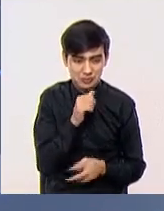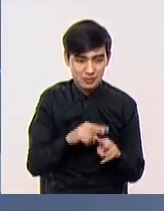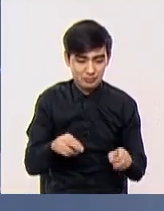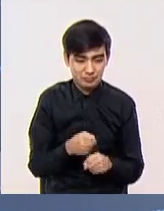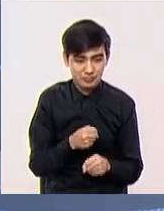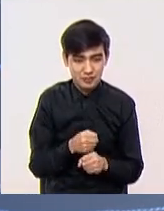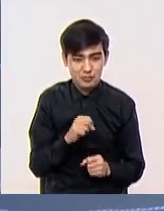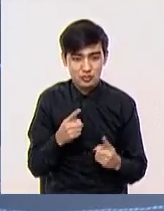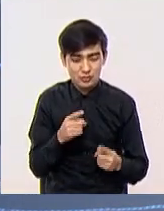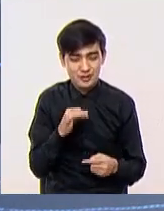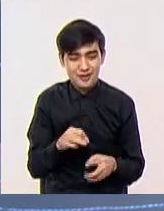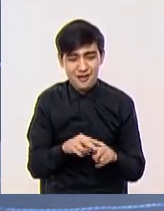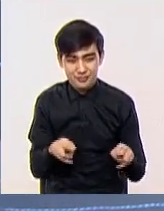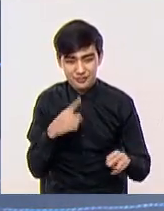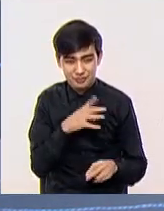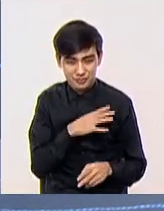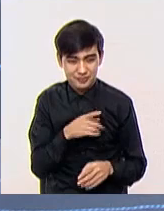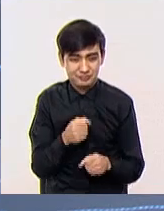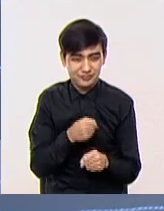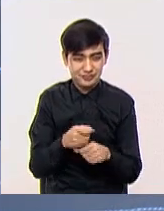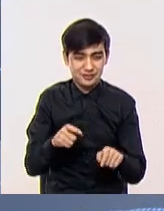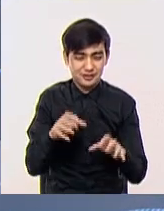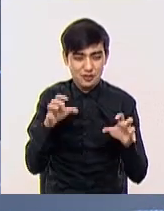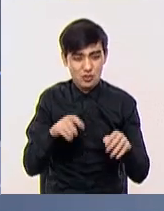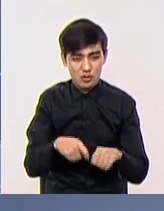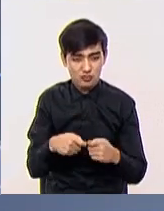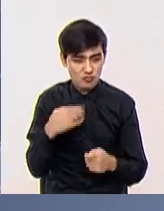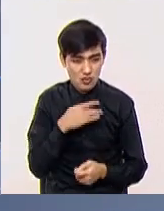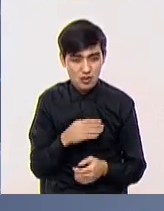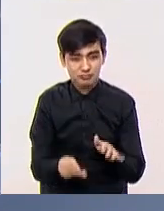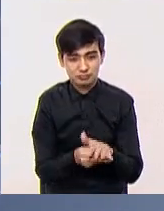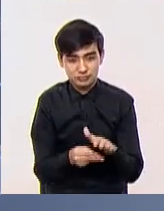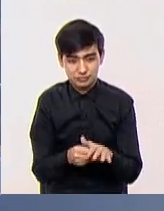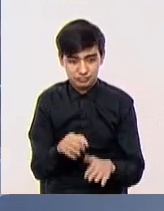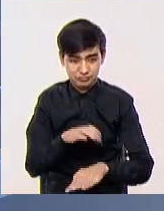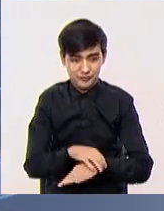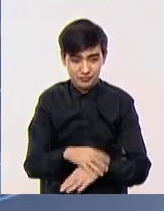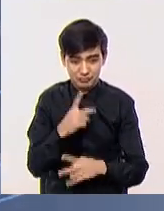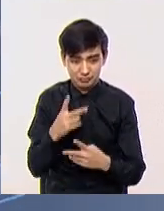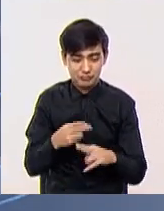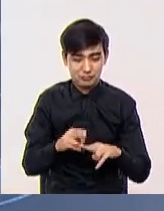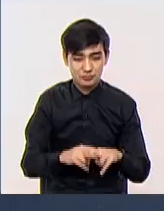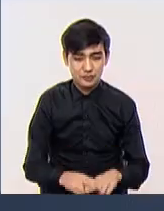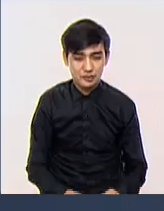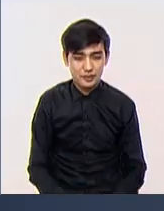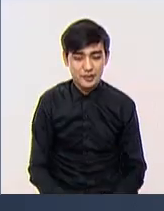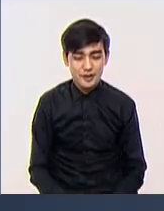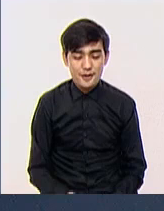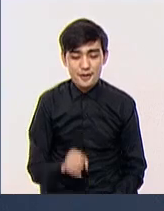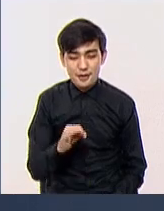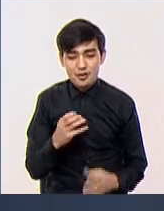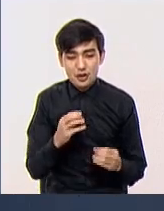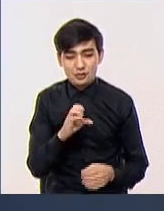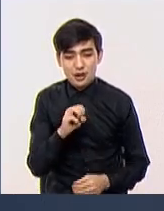Мәжілісменнің айтуынша, дәл осы жағдайлар бұл салада жүйелі заңбұзушылықтар болып, жемқорлықтың белең алуына әкеп соққан.